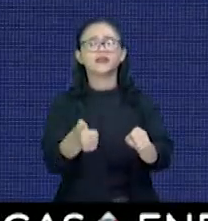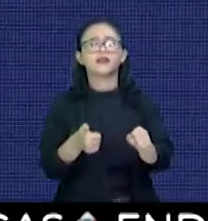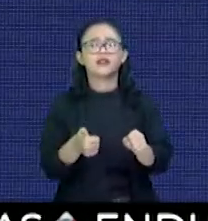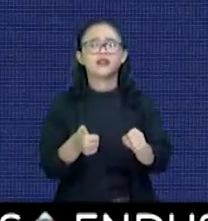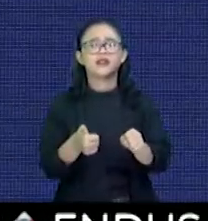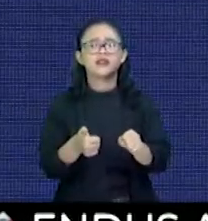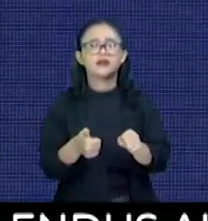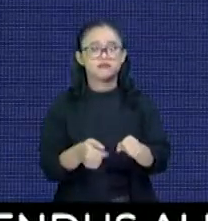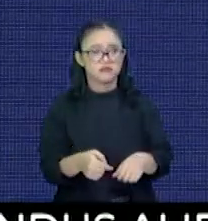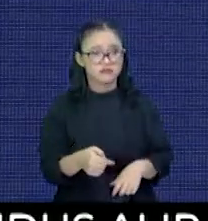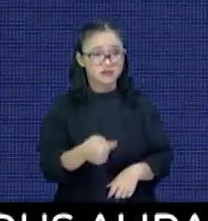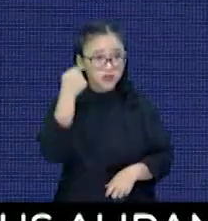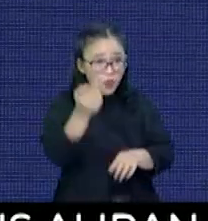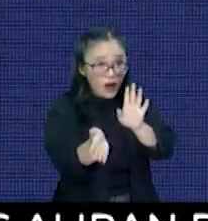Hai jangan diteruskan ke